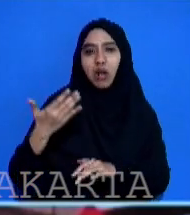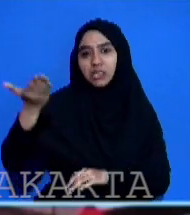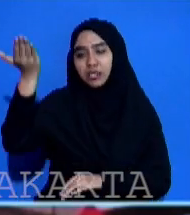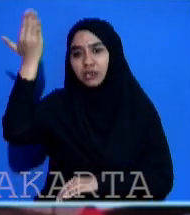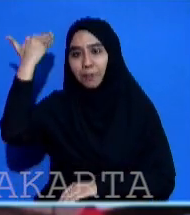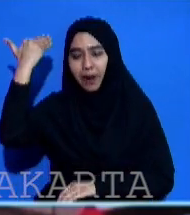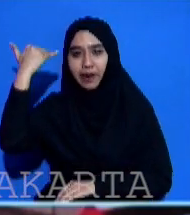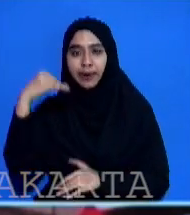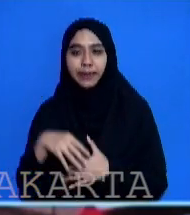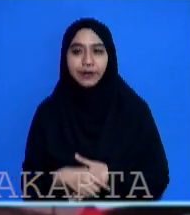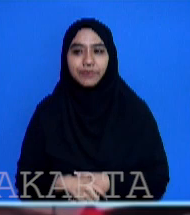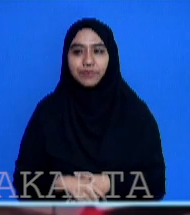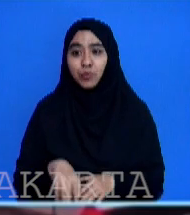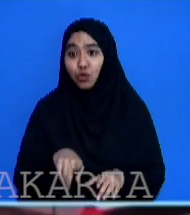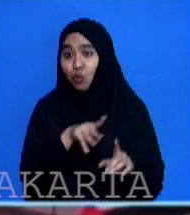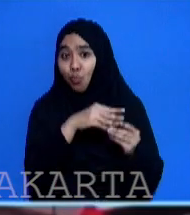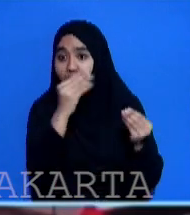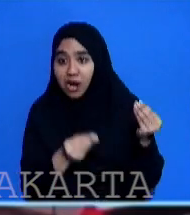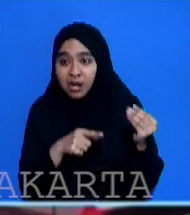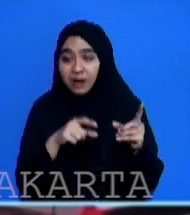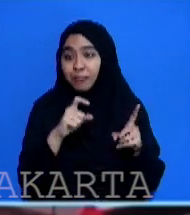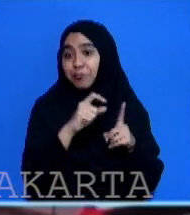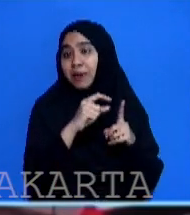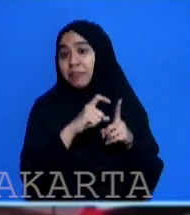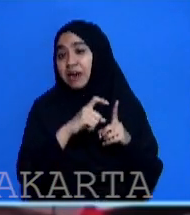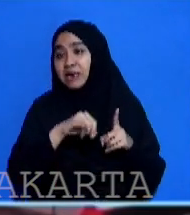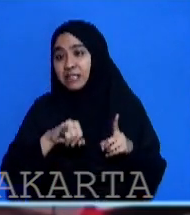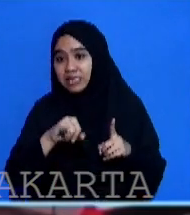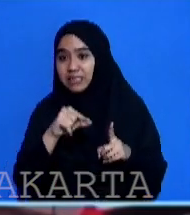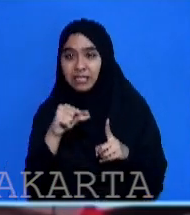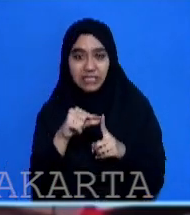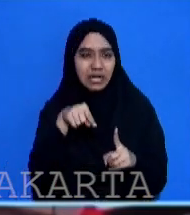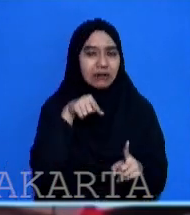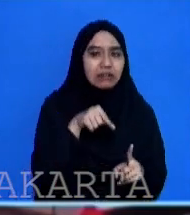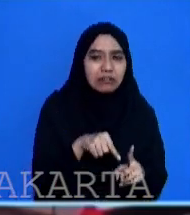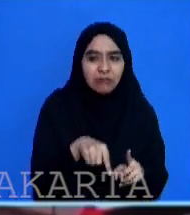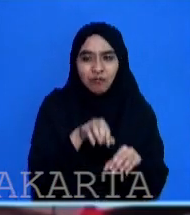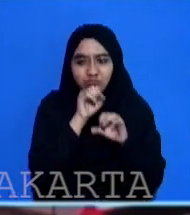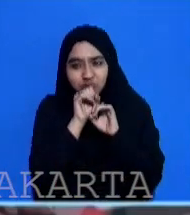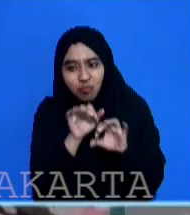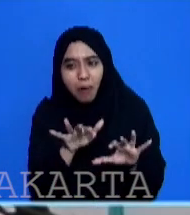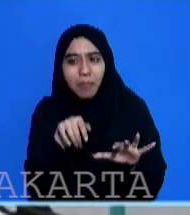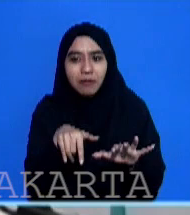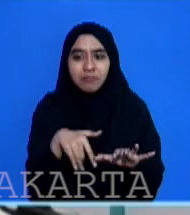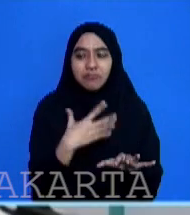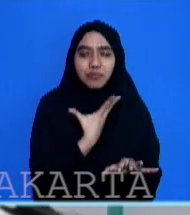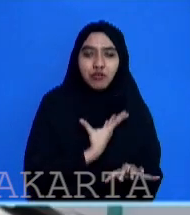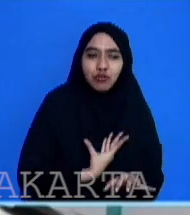hasto Kristianto mewakili ketua umum PDI Perjuangan Megawati Soekarno Putri untuk mengucapkan duk cita